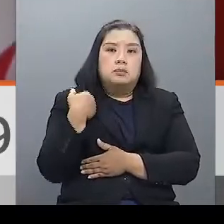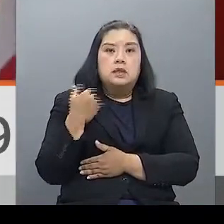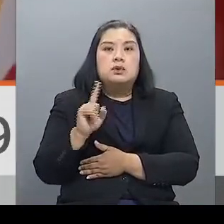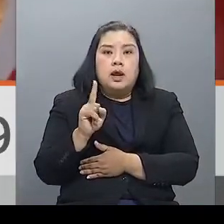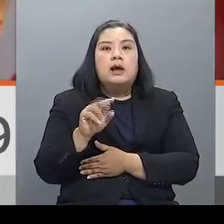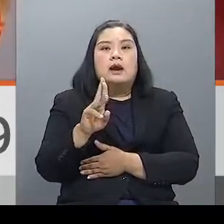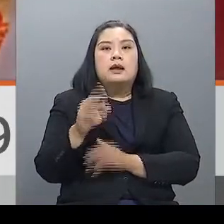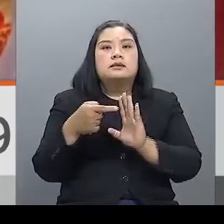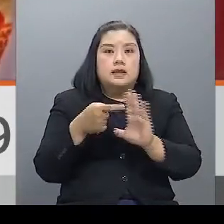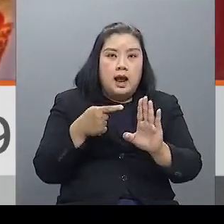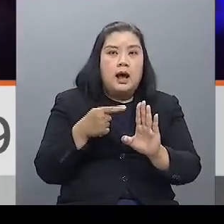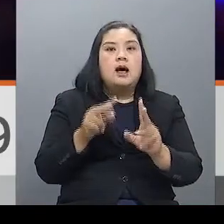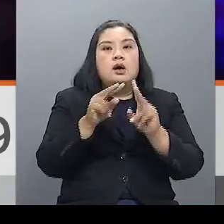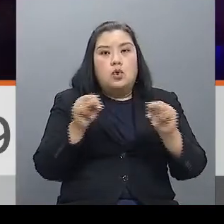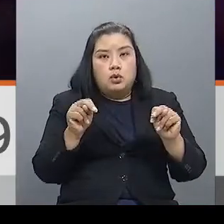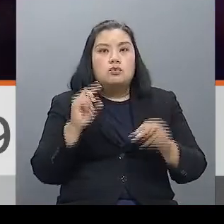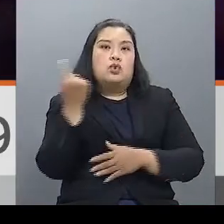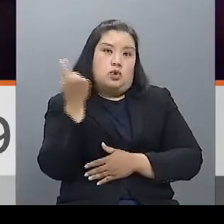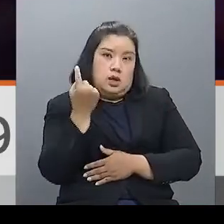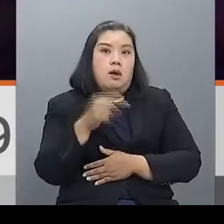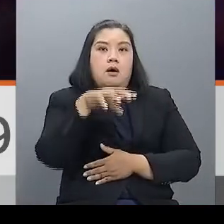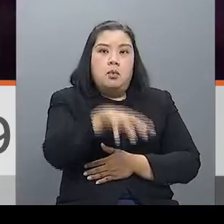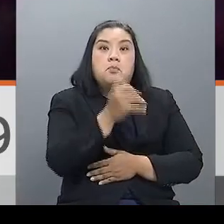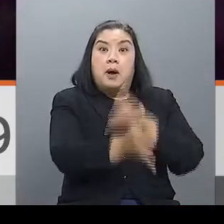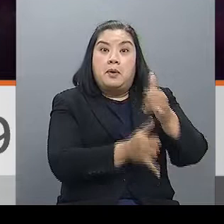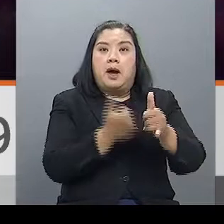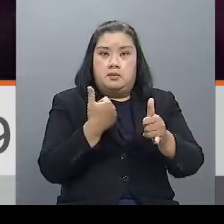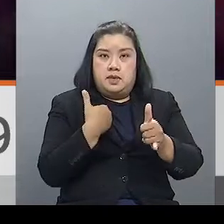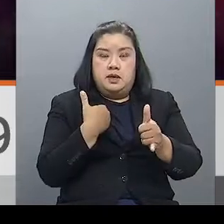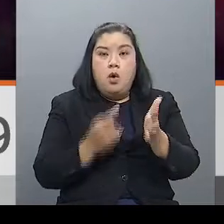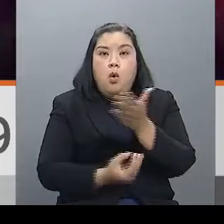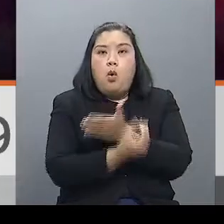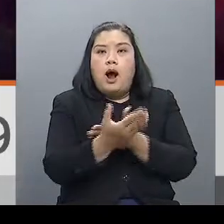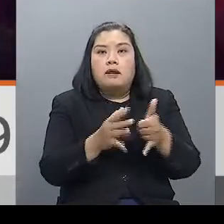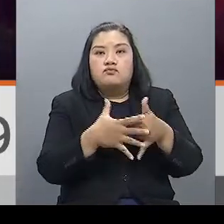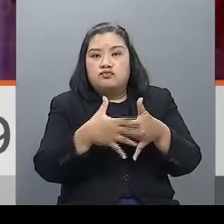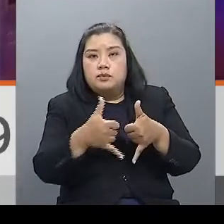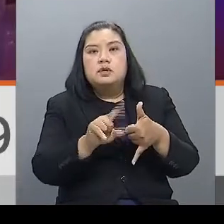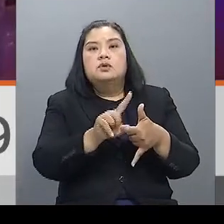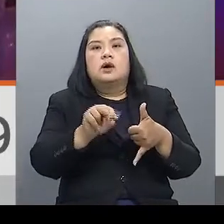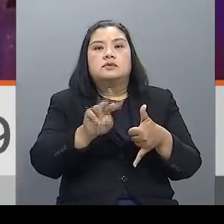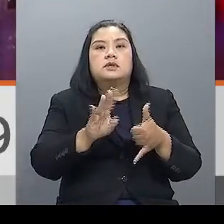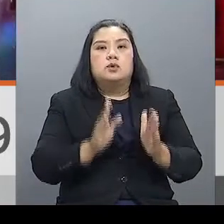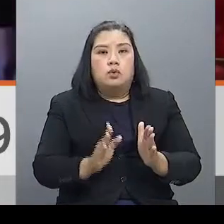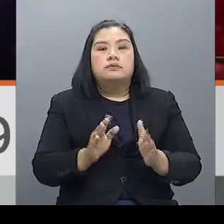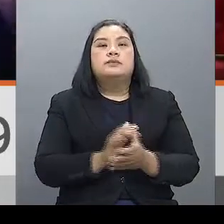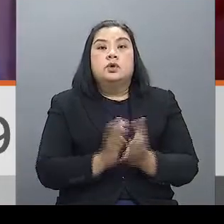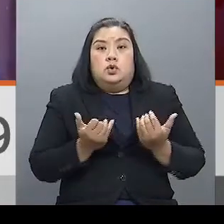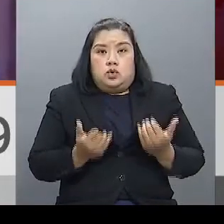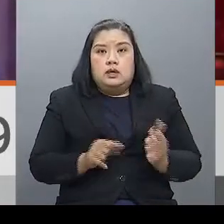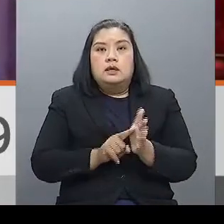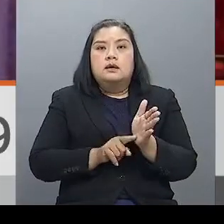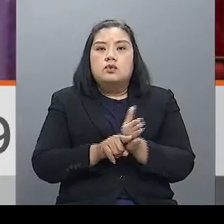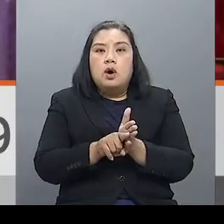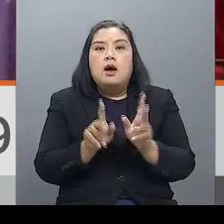นนทบุรีและก็พบผู้เสียงสัมผัส131คนนอกจากนี้คณะกรรมการโรคติดต่อจังหวัดเชียงใหม่ยังมีมติให้มี